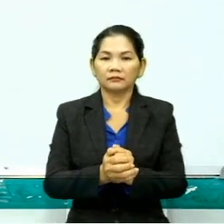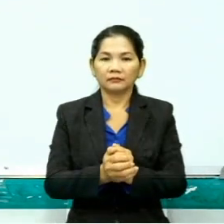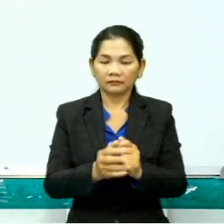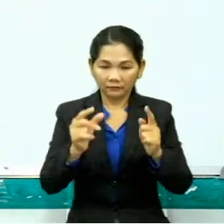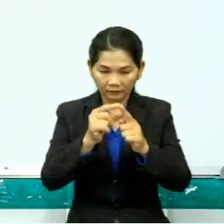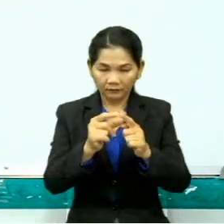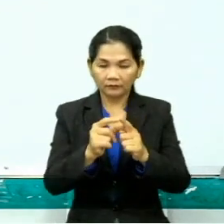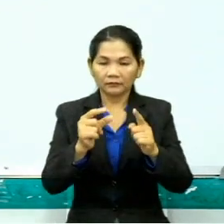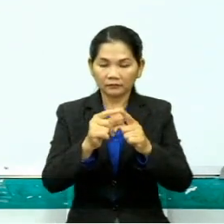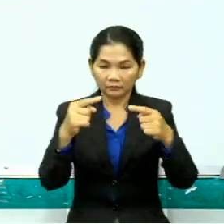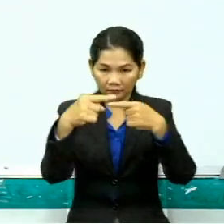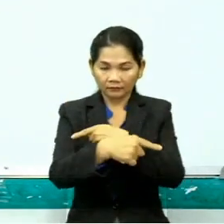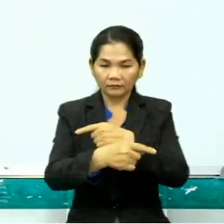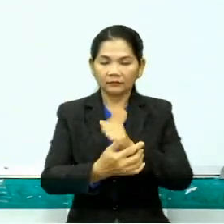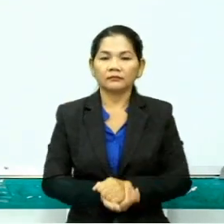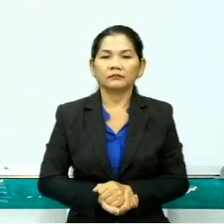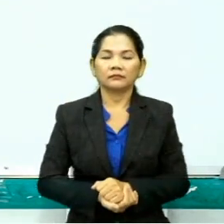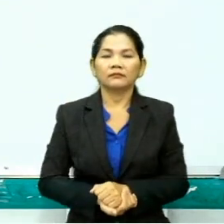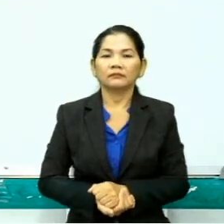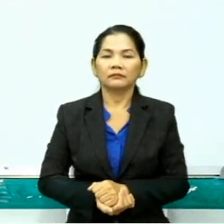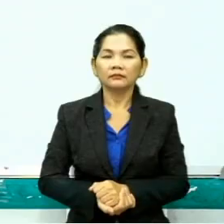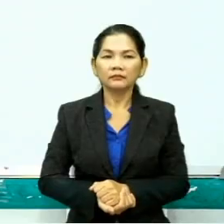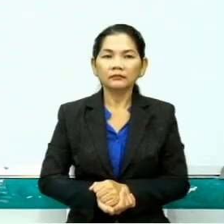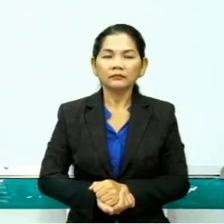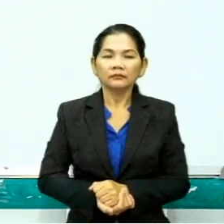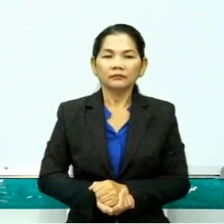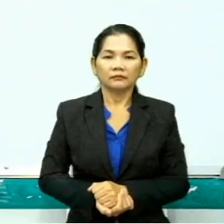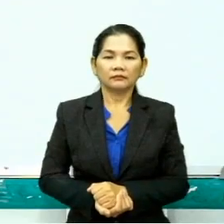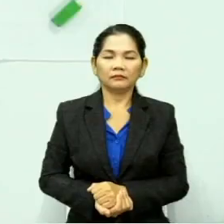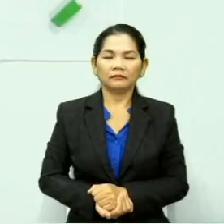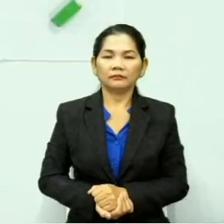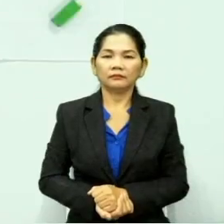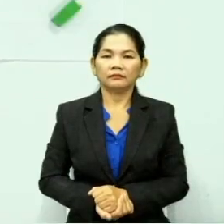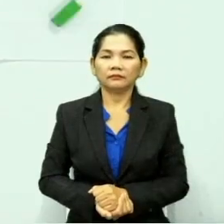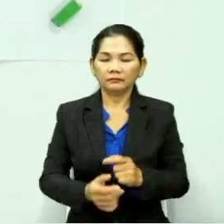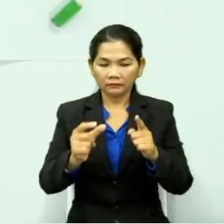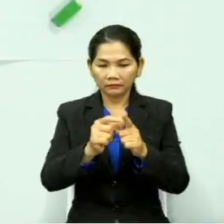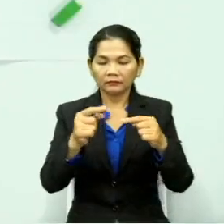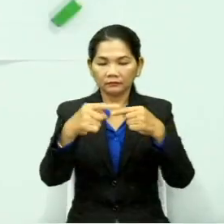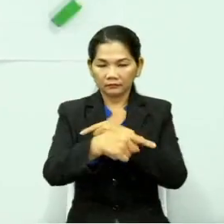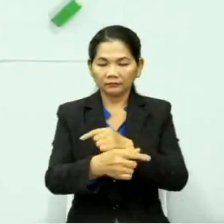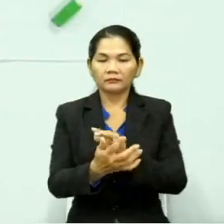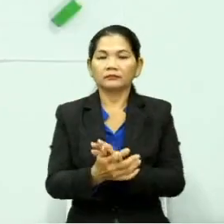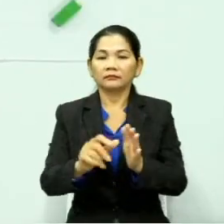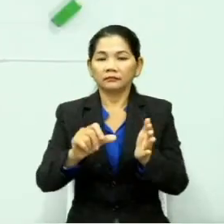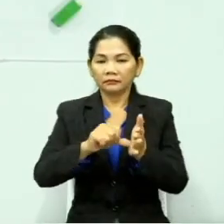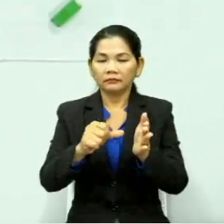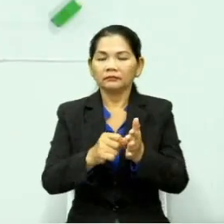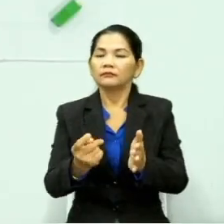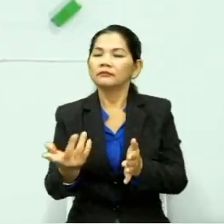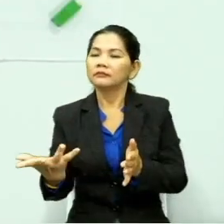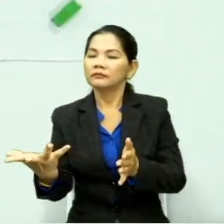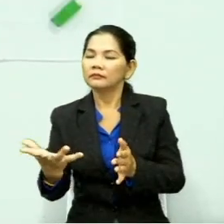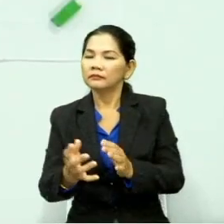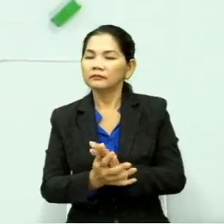chà rốt pía nè con á, pía bạc để sắp nè con á. Hay con ở bạn để sạp này còn bạn để sạp miền này đôi mà đây ta